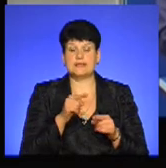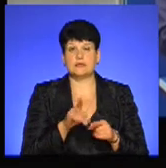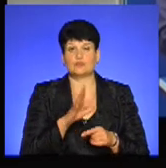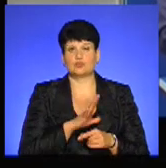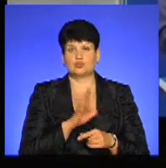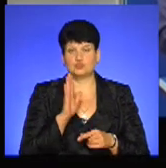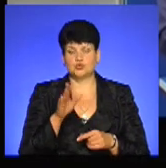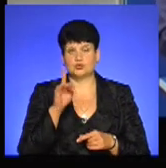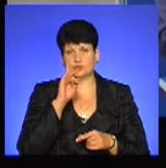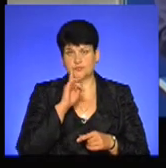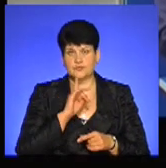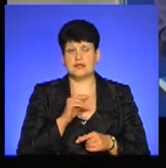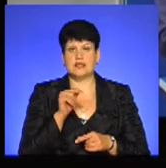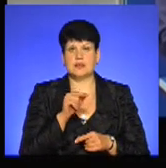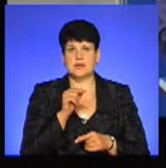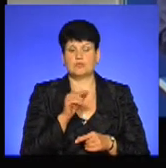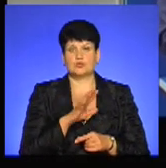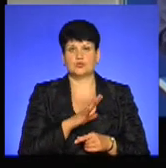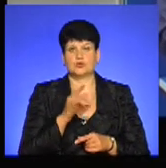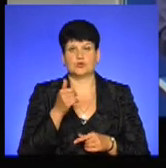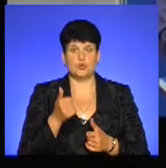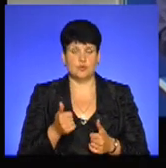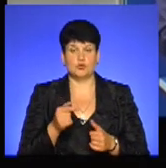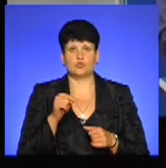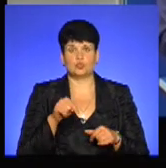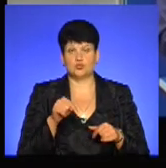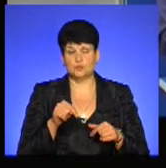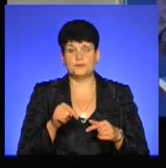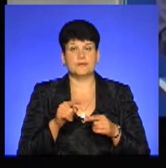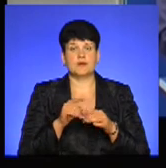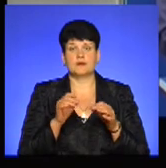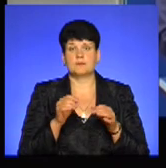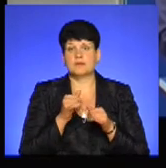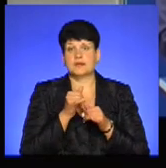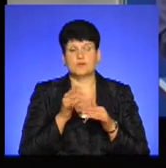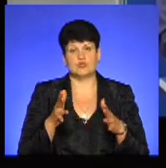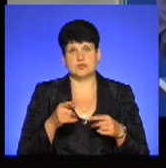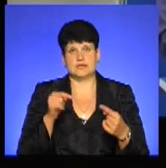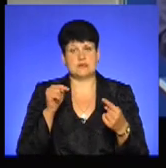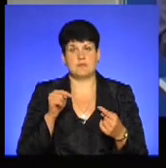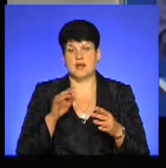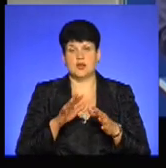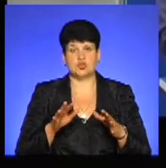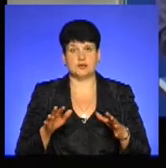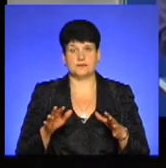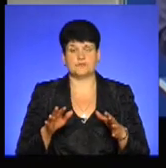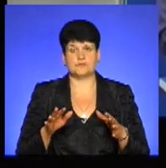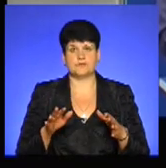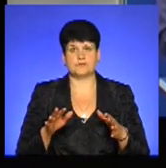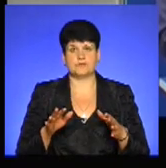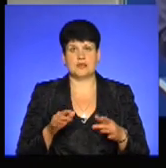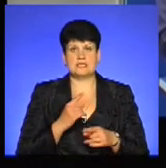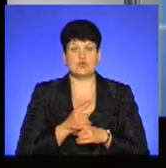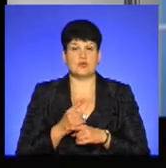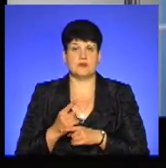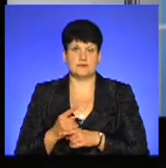комфортно, де їй буде зручно, де їй буде добре. Тому тут ми не можемо заперечувати і забороняти.